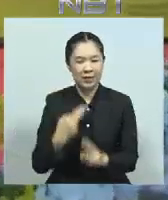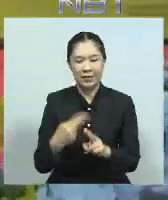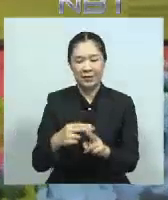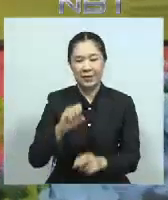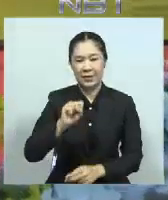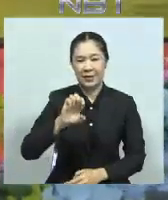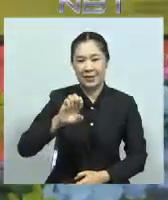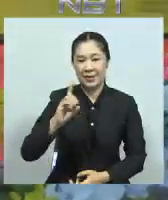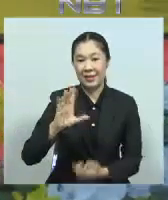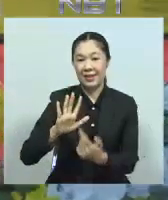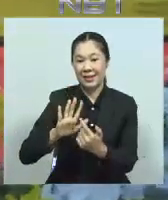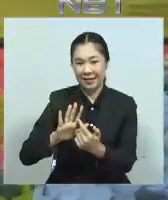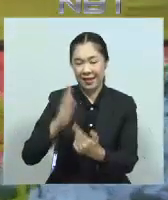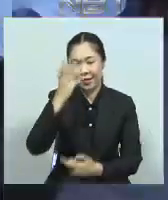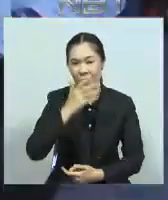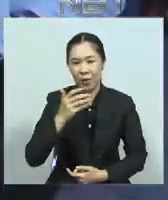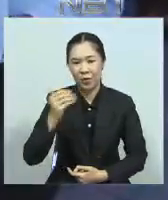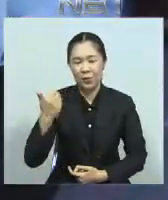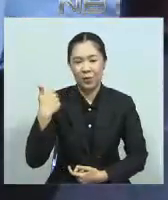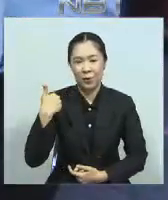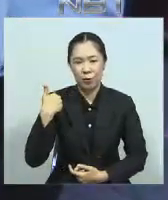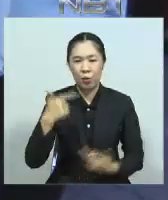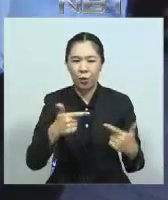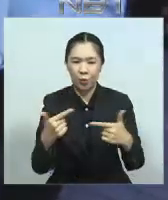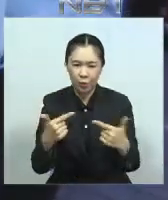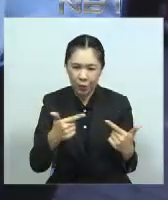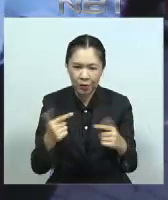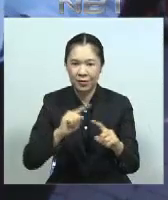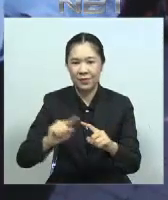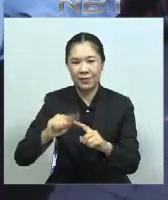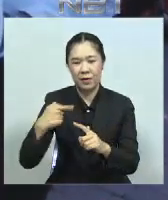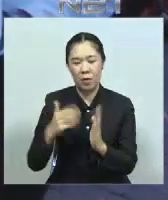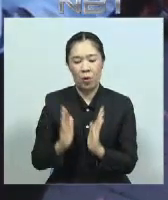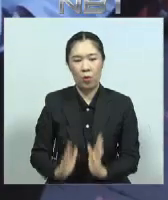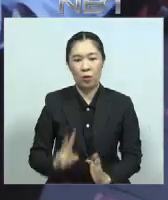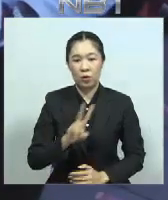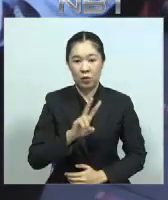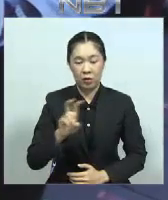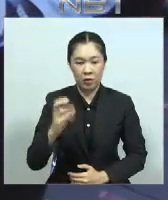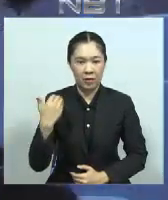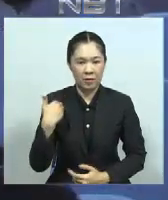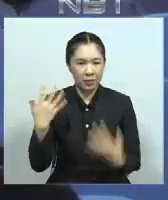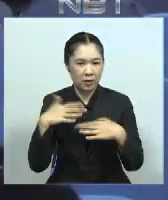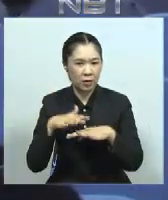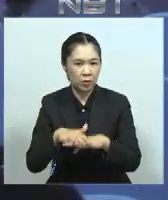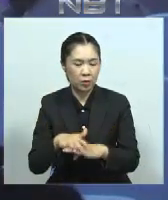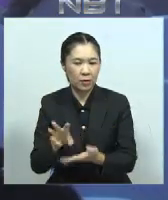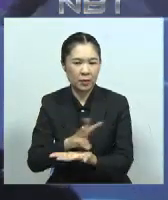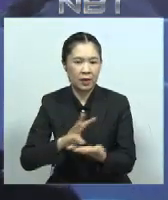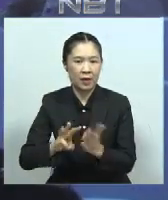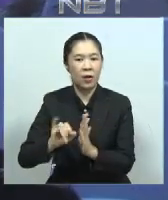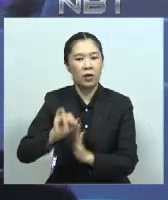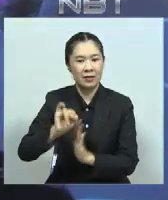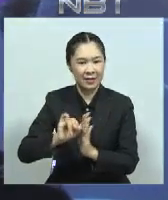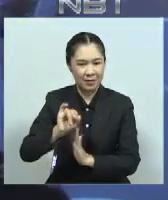ศึก10ขุน10รถและพระรามครองเมืองรวมนักแสดงกว่า200ชีวิตจากวิทยาลัยนาฏศิลป์เชียงใ